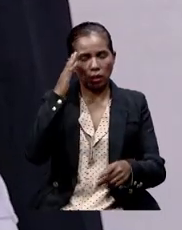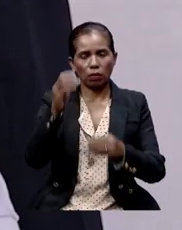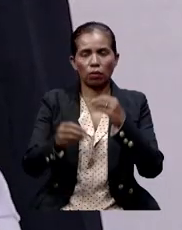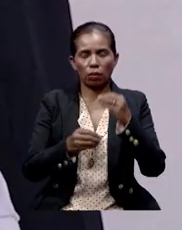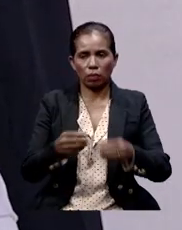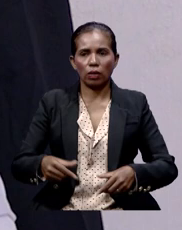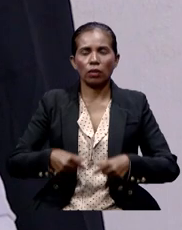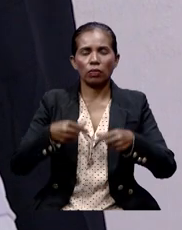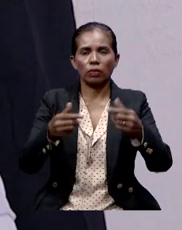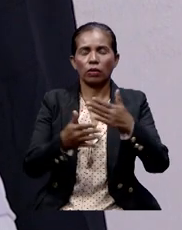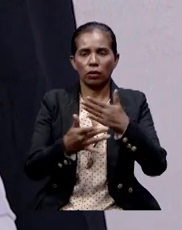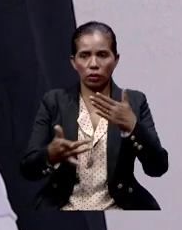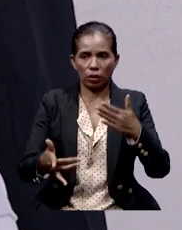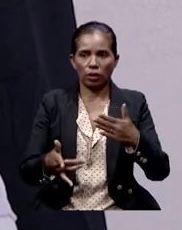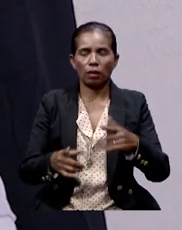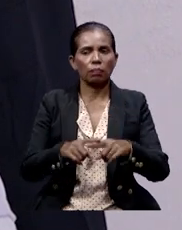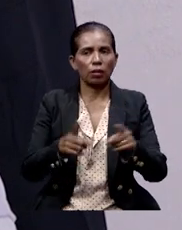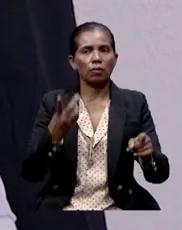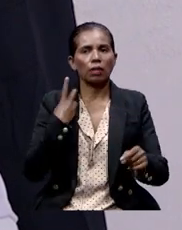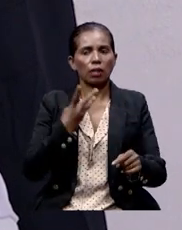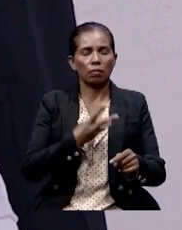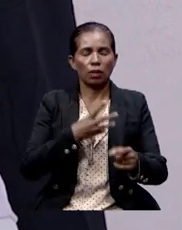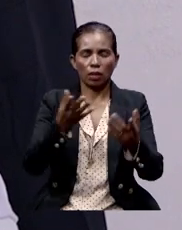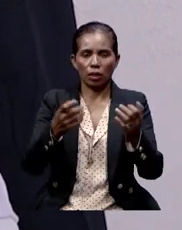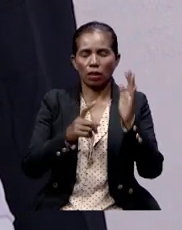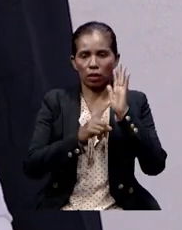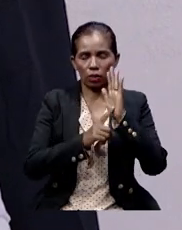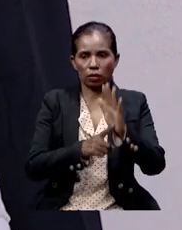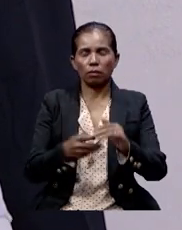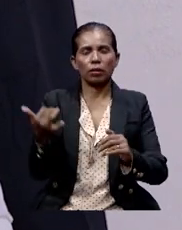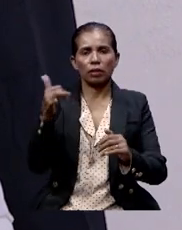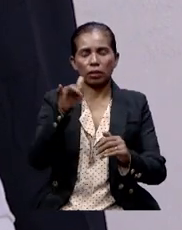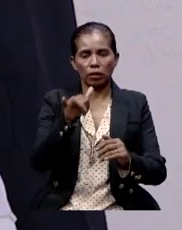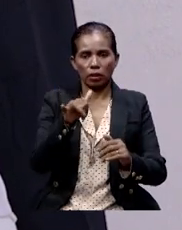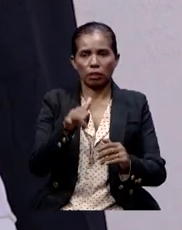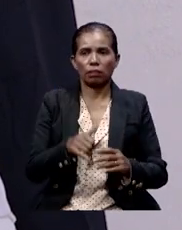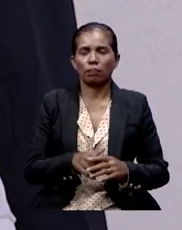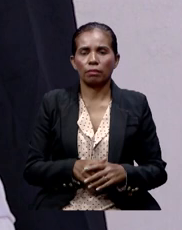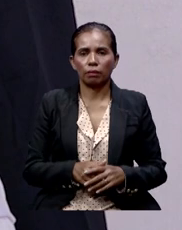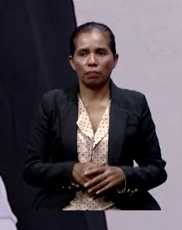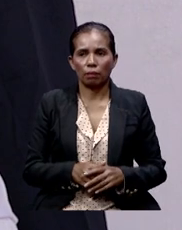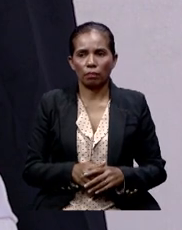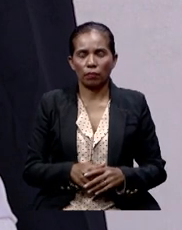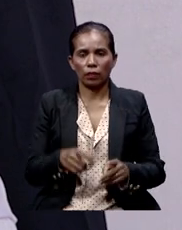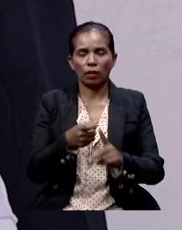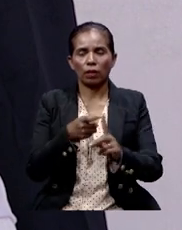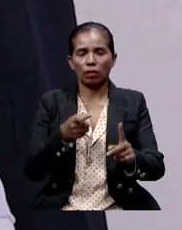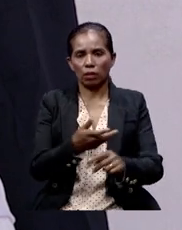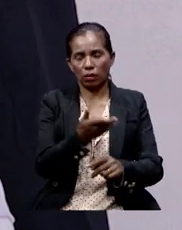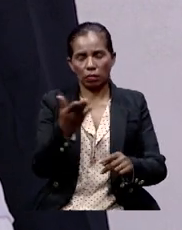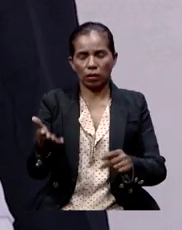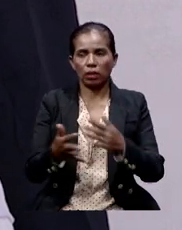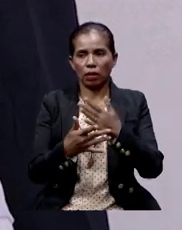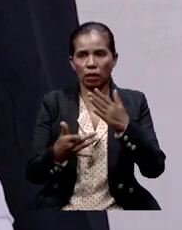kon kona ba idane maibe ami kara kato det ba sira kata ka lihusi ita bo cerni